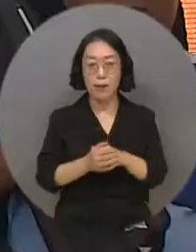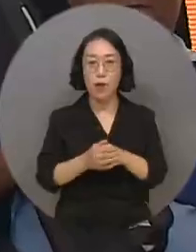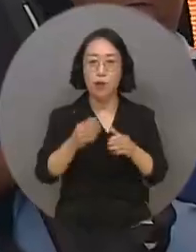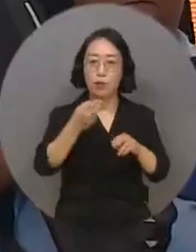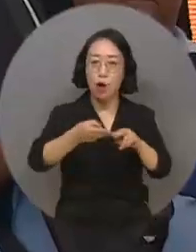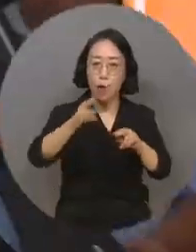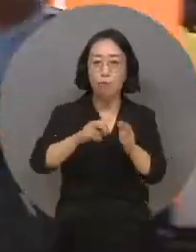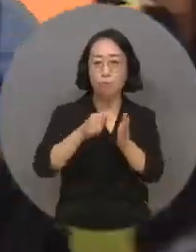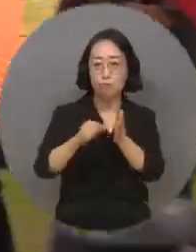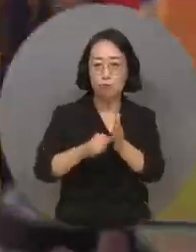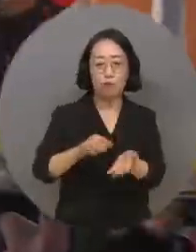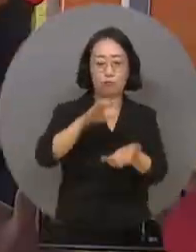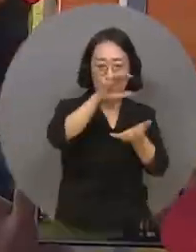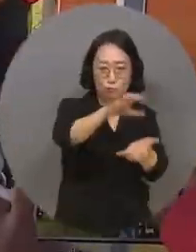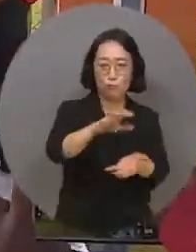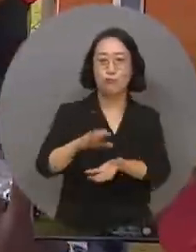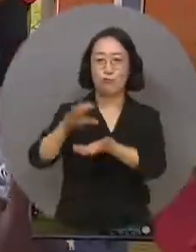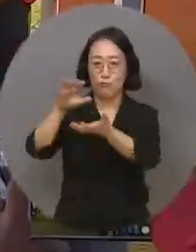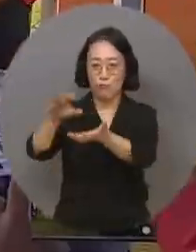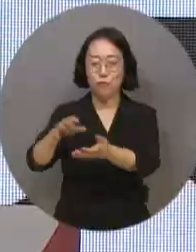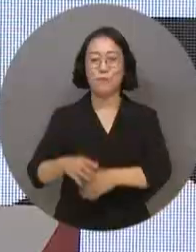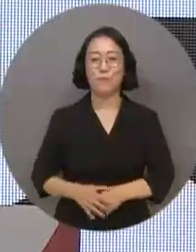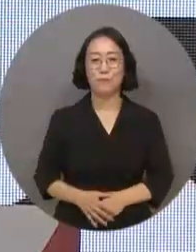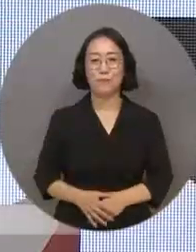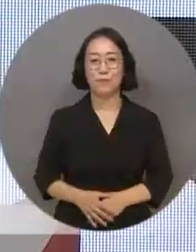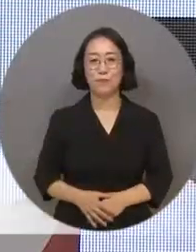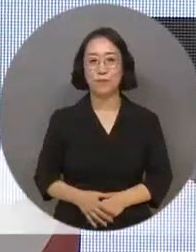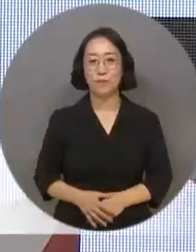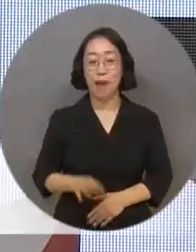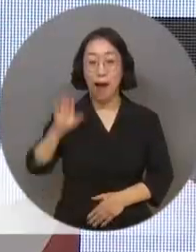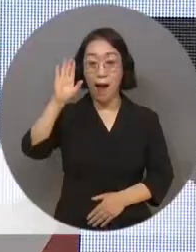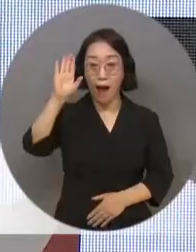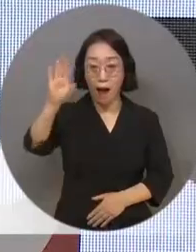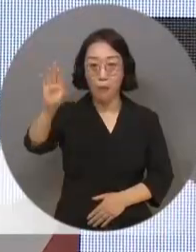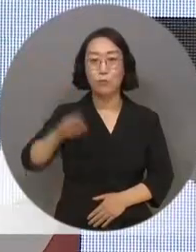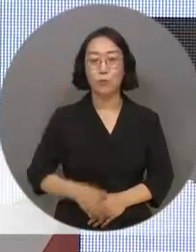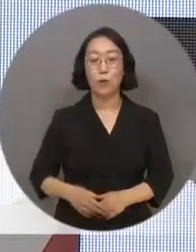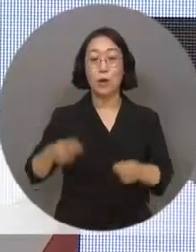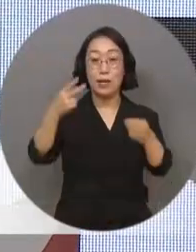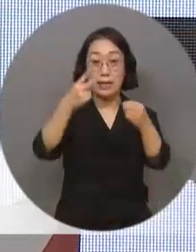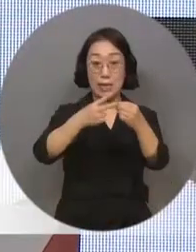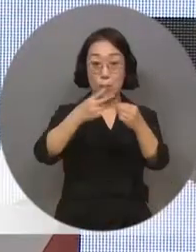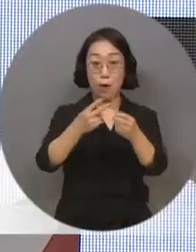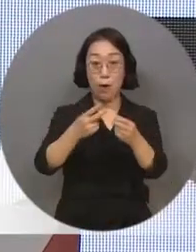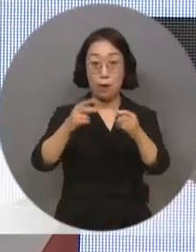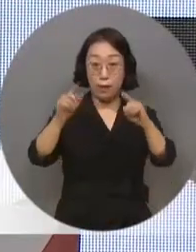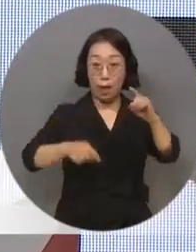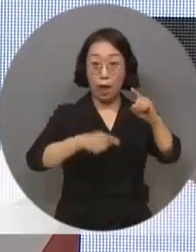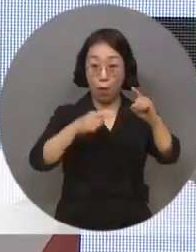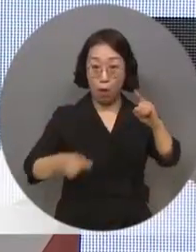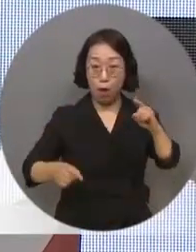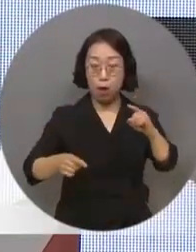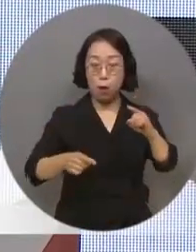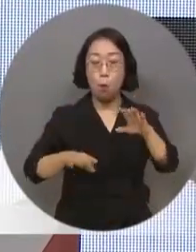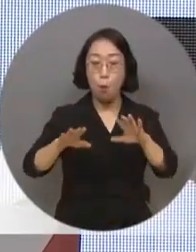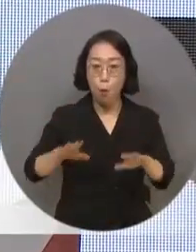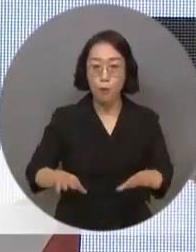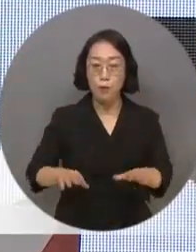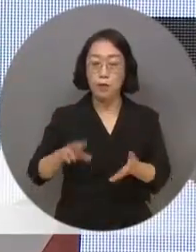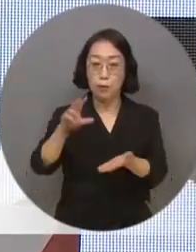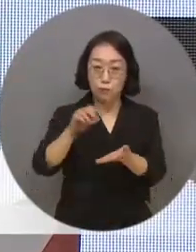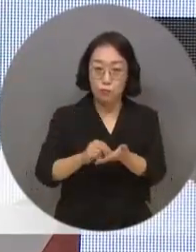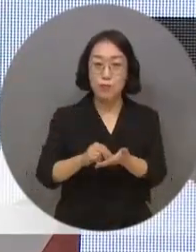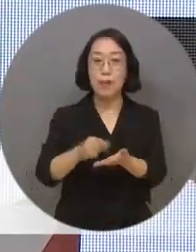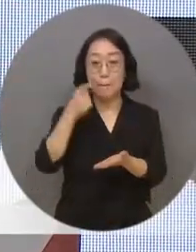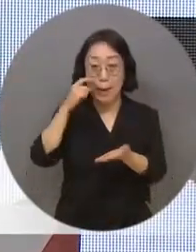비롯한 장비 일체가 전달됐습니다. 앞으로 제2회 때부터는 좀 더 올해